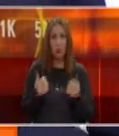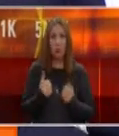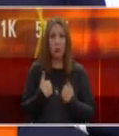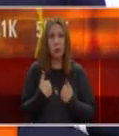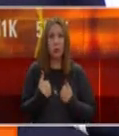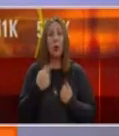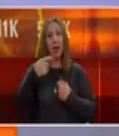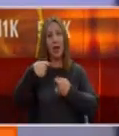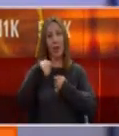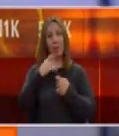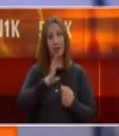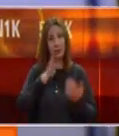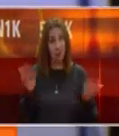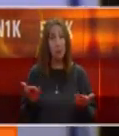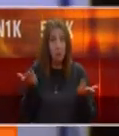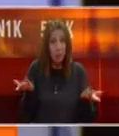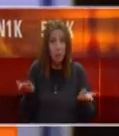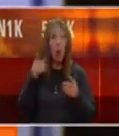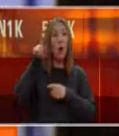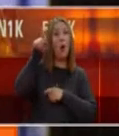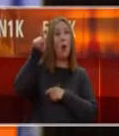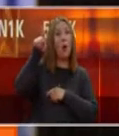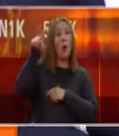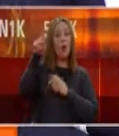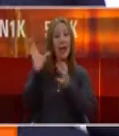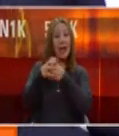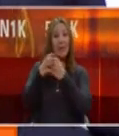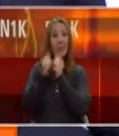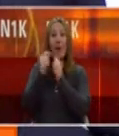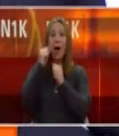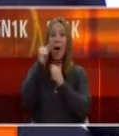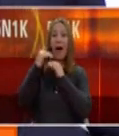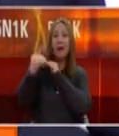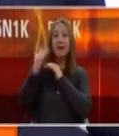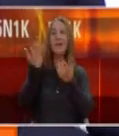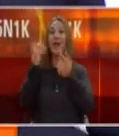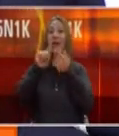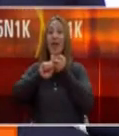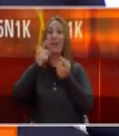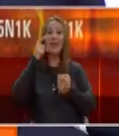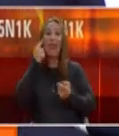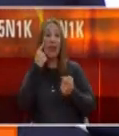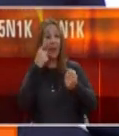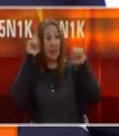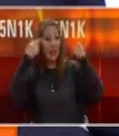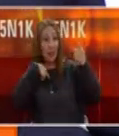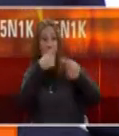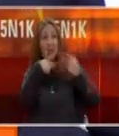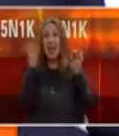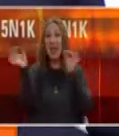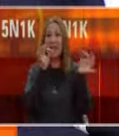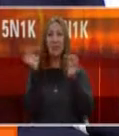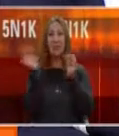kadar eğitimlerimiz gerekiyor. Var. Tabii tabii, yani hani orada o ekiplere halkla ve devlet yetkilileriyle arasındaki